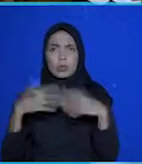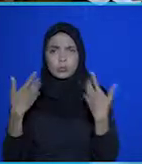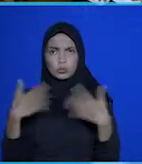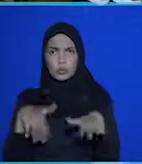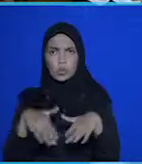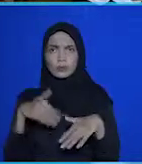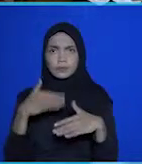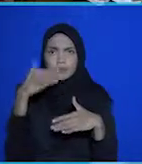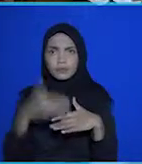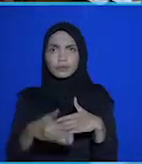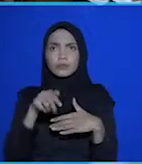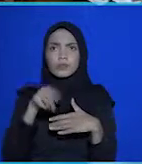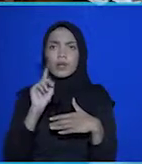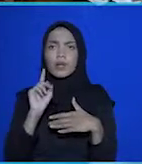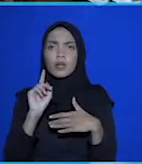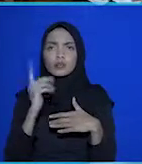itu sudah